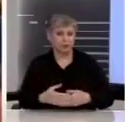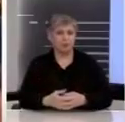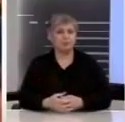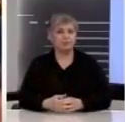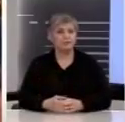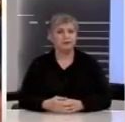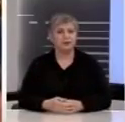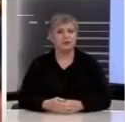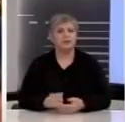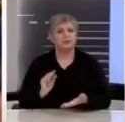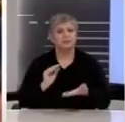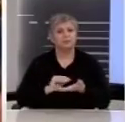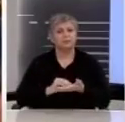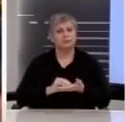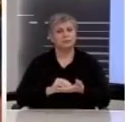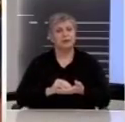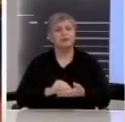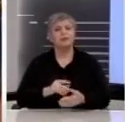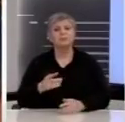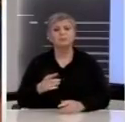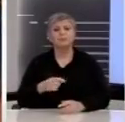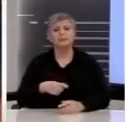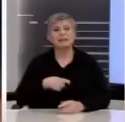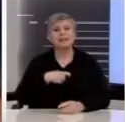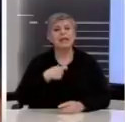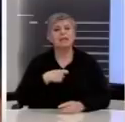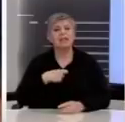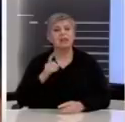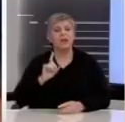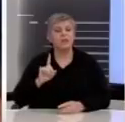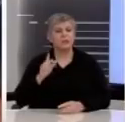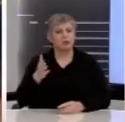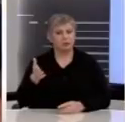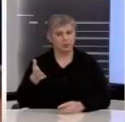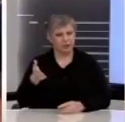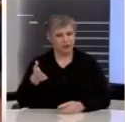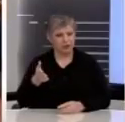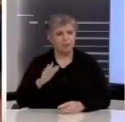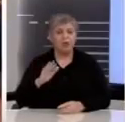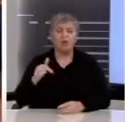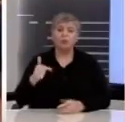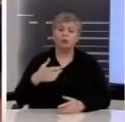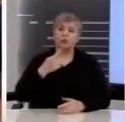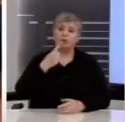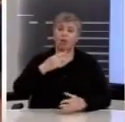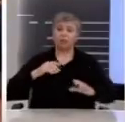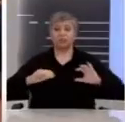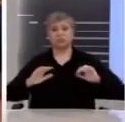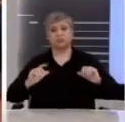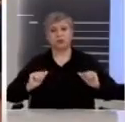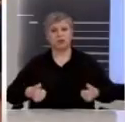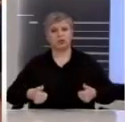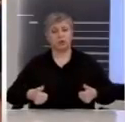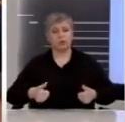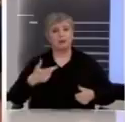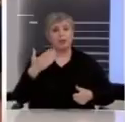Και όσον αφορά, κύριε Μητσοτάκη, για την πολύ μεγάλη σας τόλμη να θέλετε να συζητήσουμε